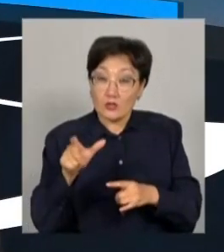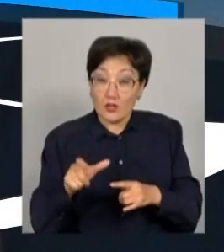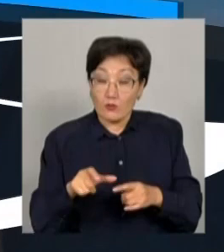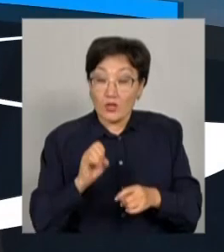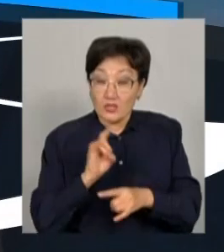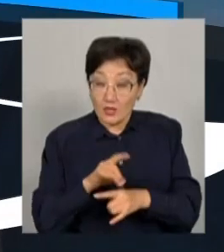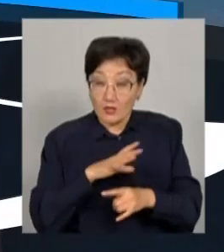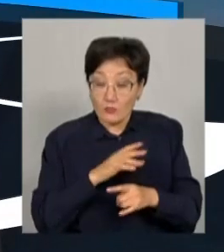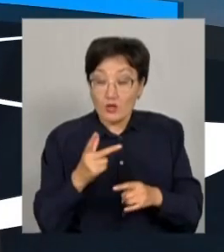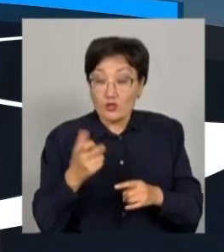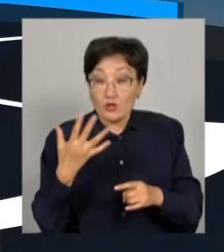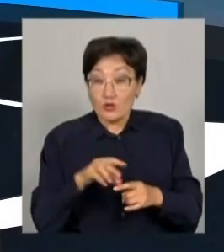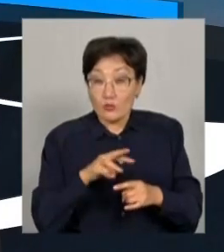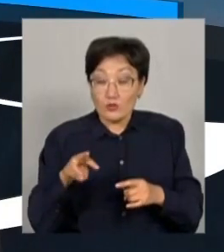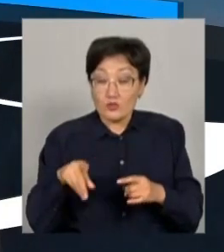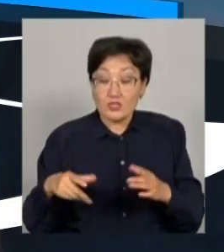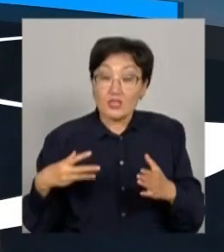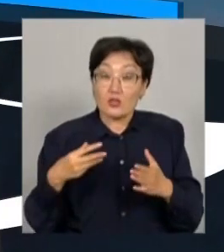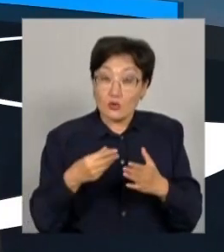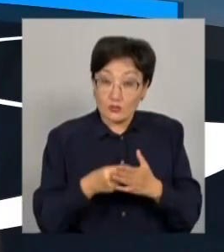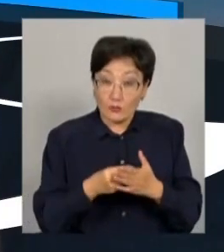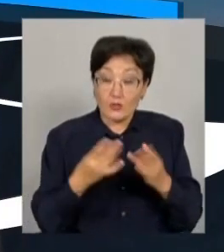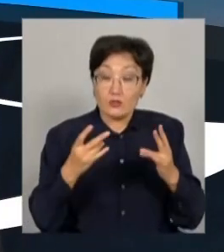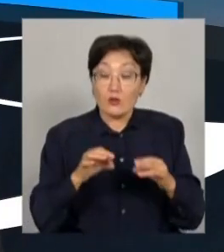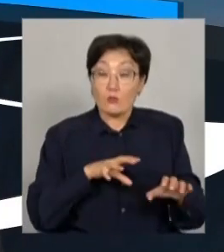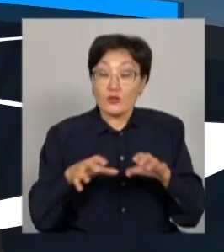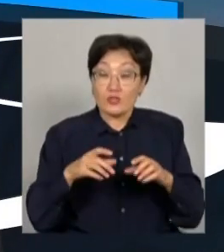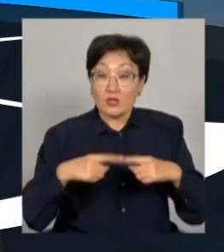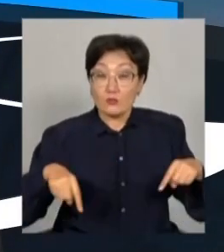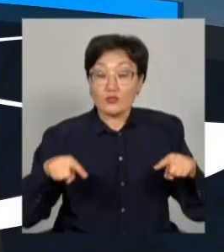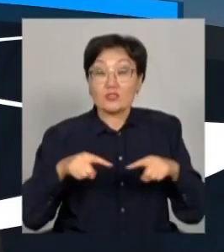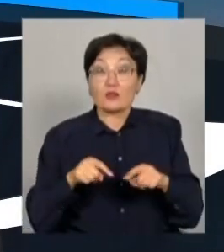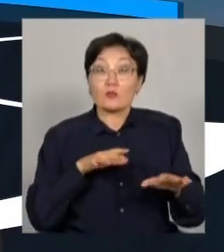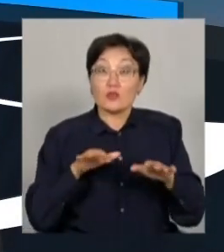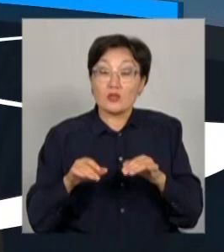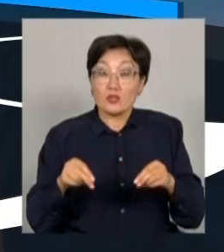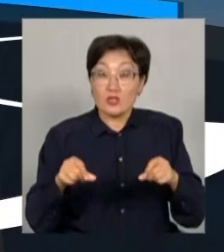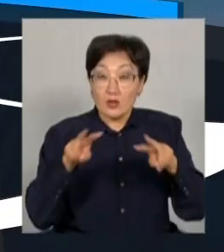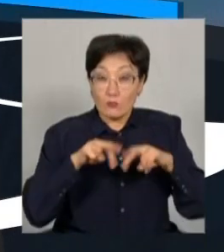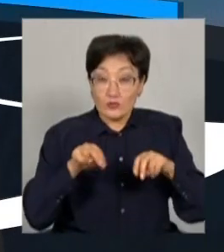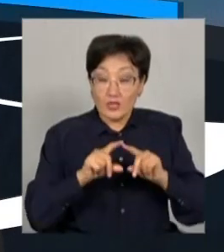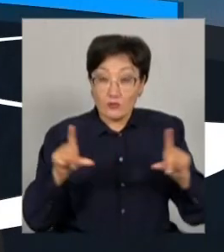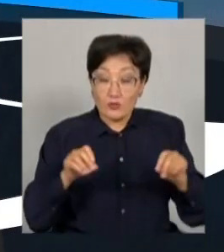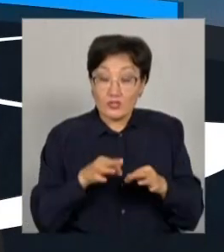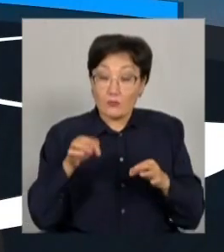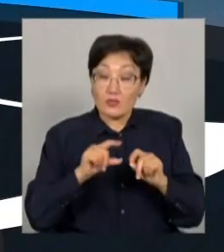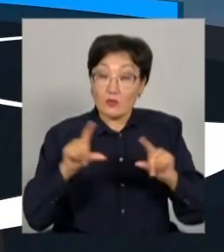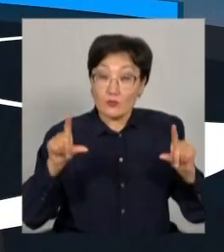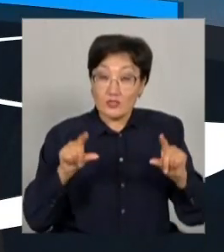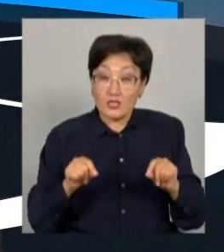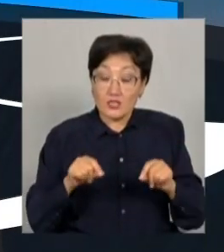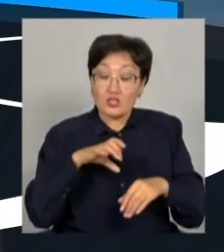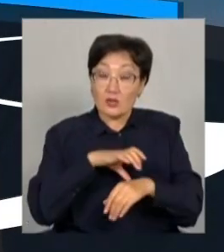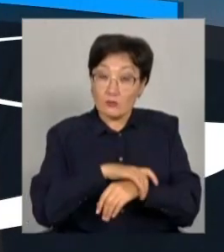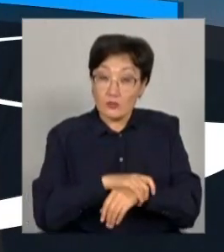астам қаржысын ойланбастан құйып жіберіпті. Алаяқ фирманың әрекетін қаржылық мониторинг агенттігінің облыстық департаменті